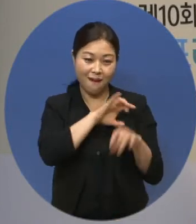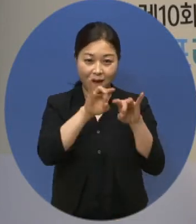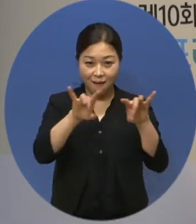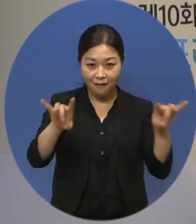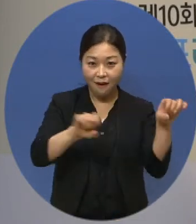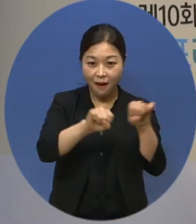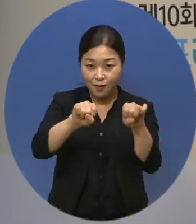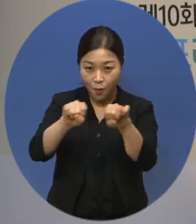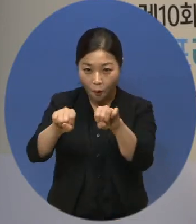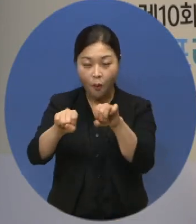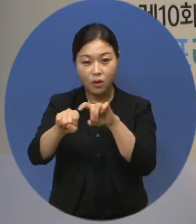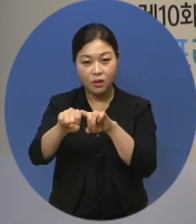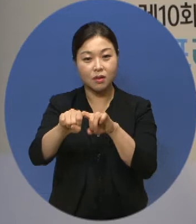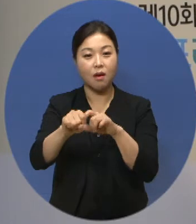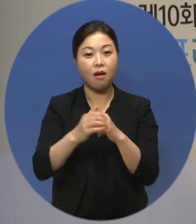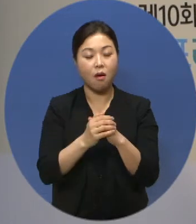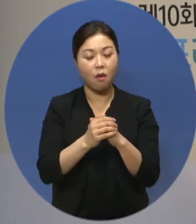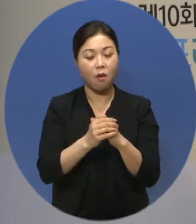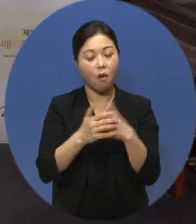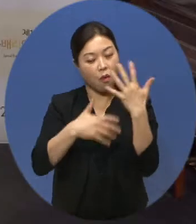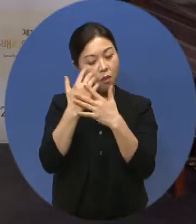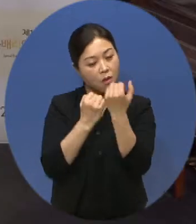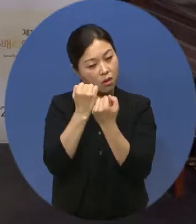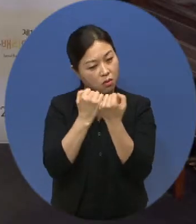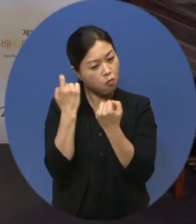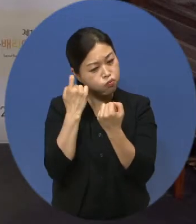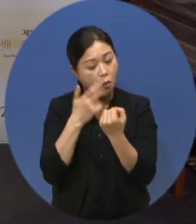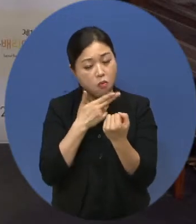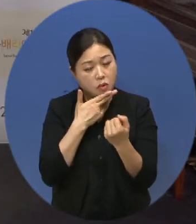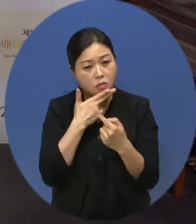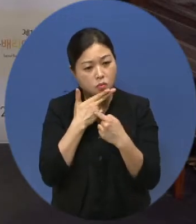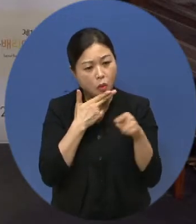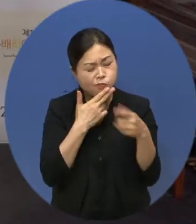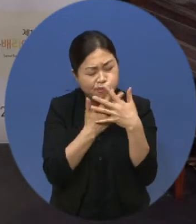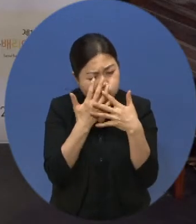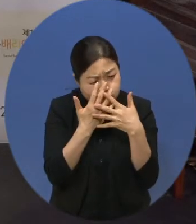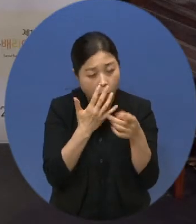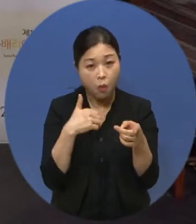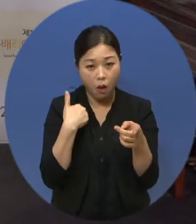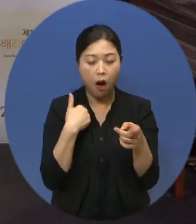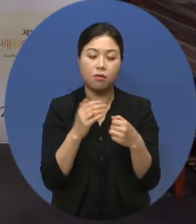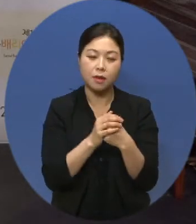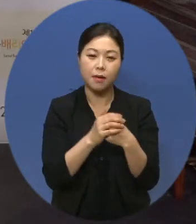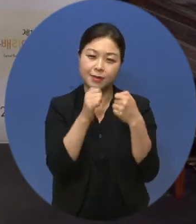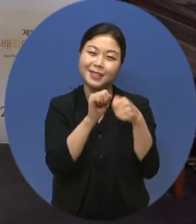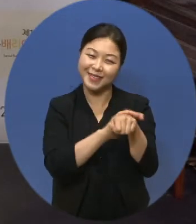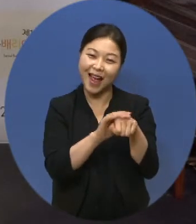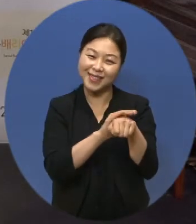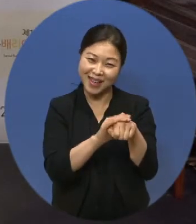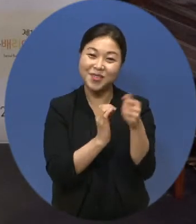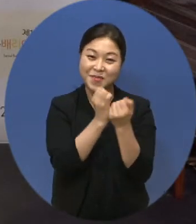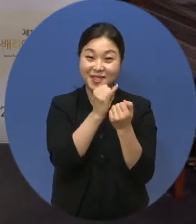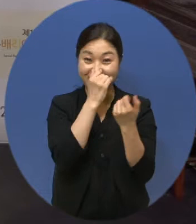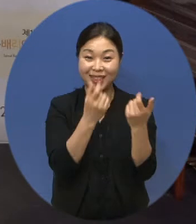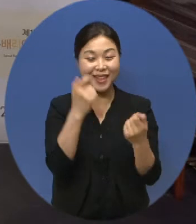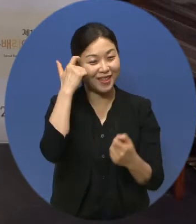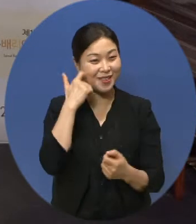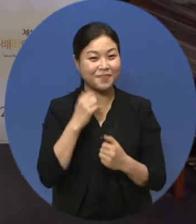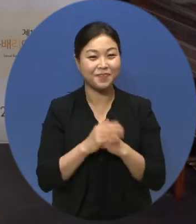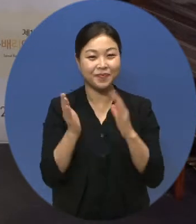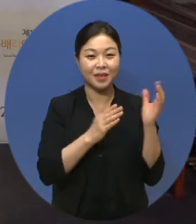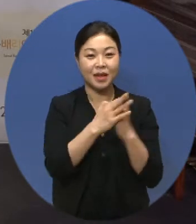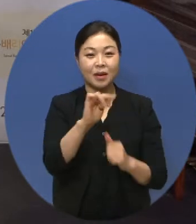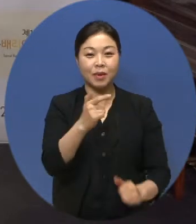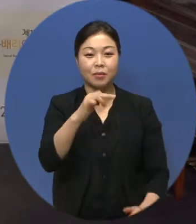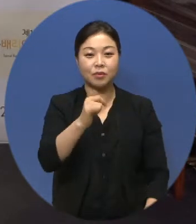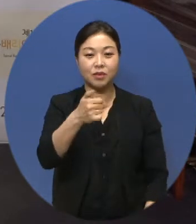행동을 보이는지를 화면 해설이 없으면 이제 알 수가 없기 때문에 그 부분을 굉장히 좀 잘 채워준 것 같다라는 생각이 듭니다. 우리 판문점 에어컨의